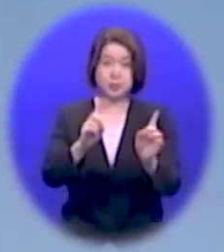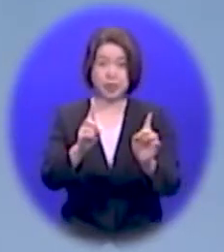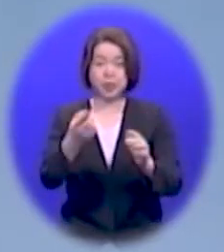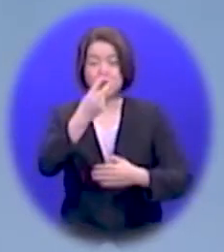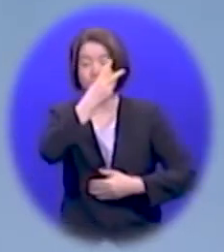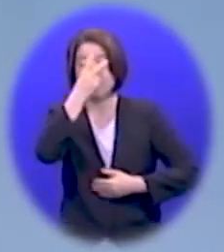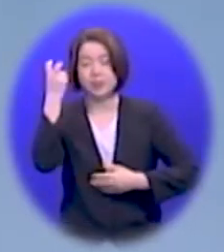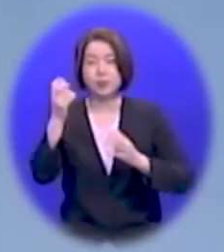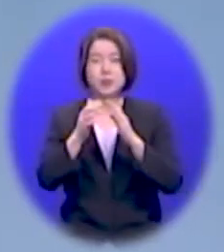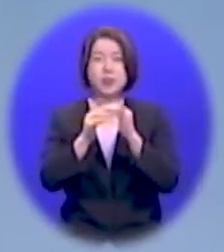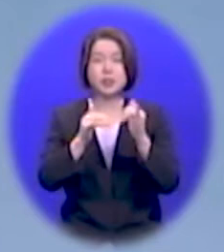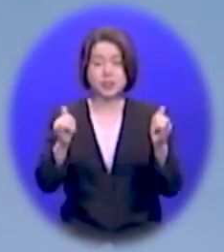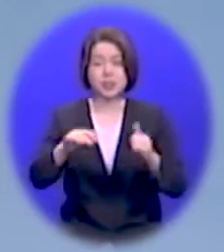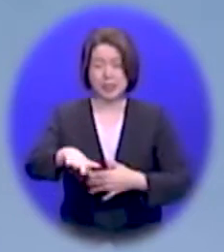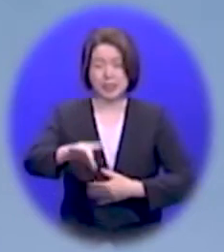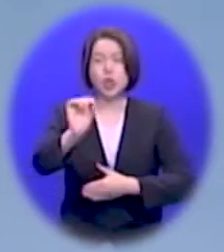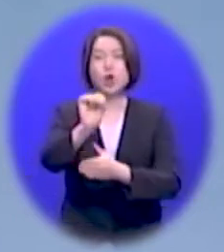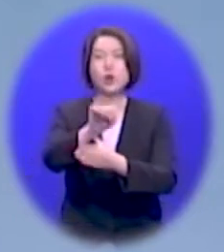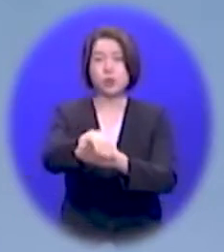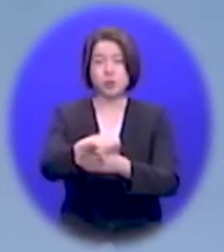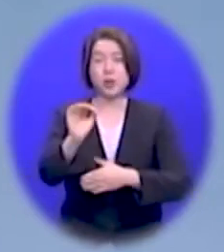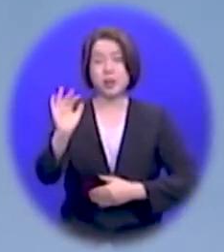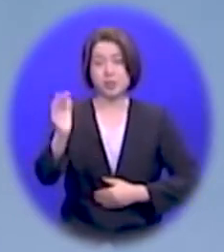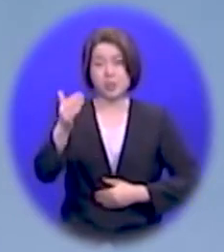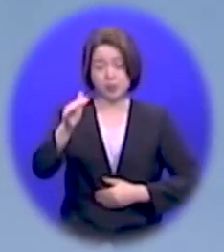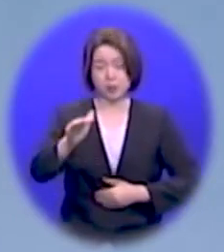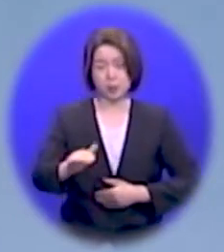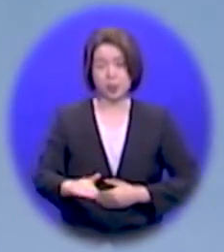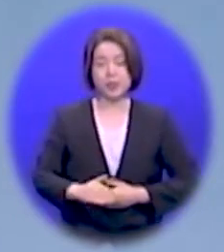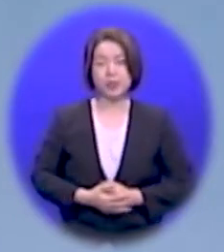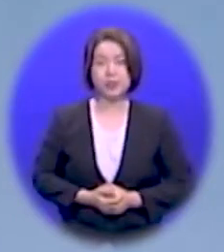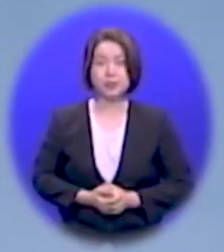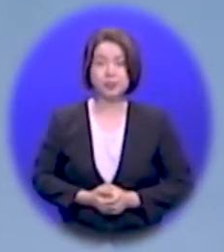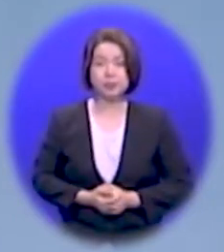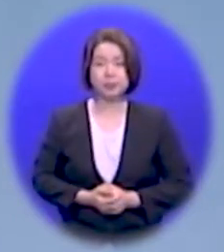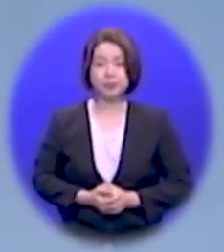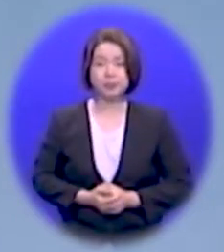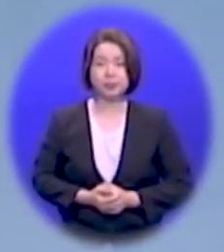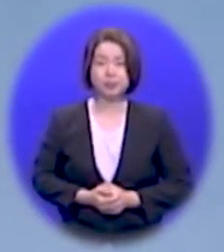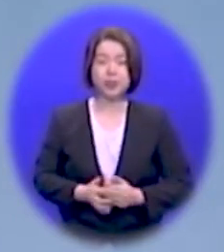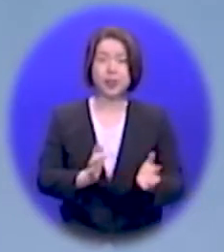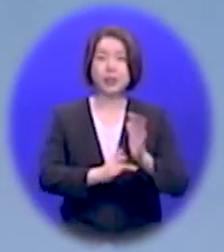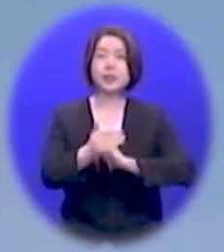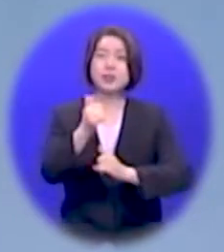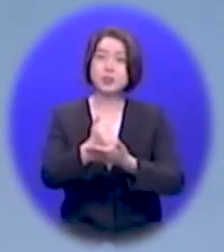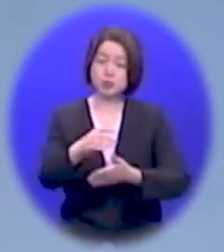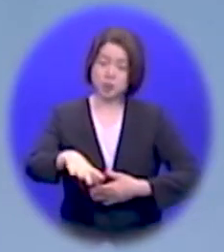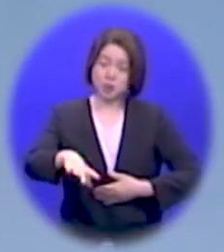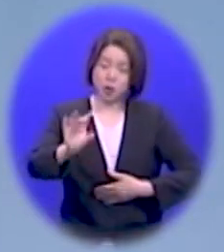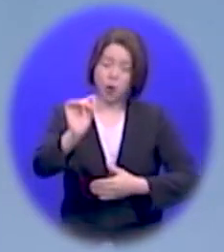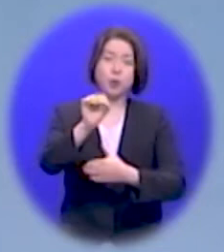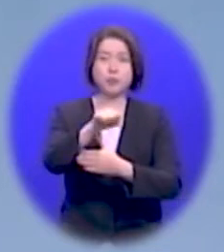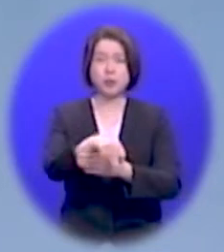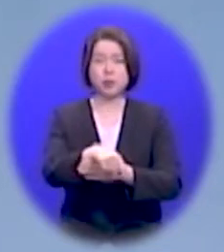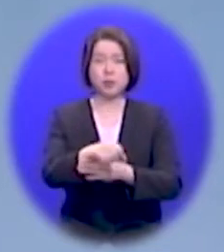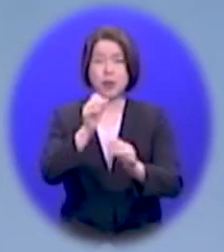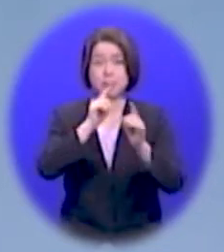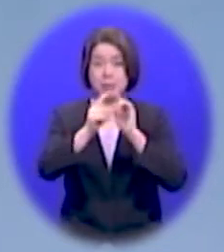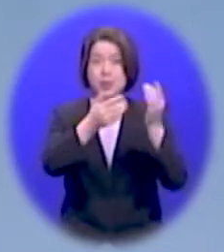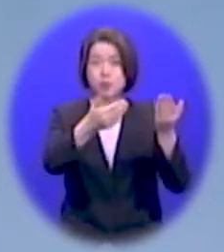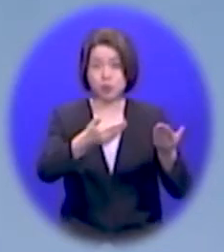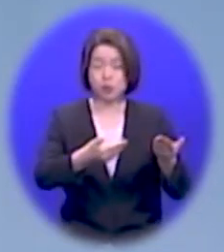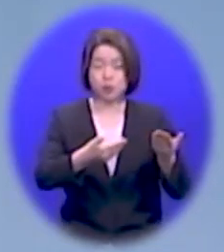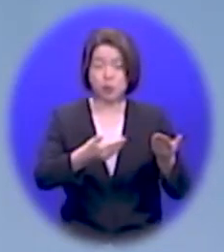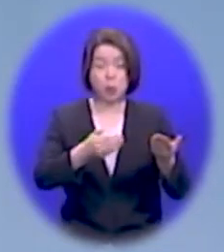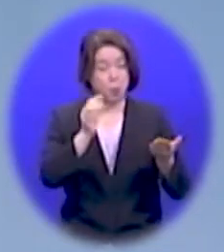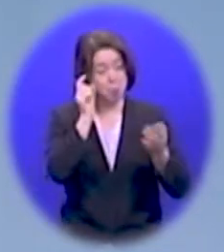잠자는 자들의 첫 열매가 되셨다 또 다 예수님께서 첫 열매라고 말씀하시는거 보면